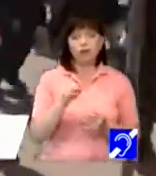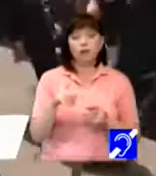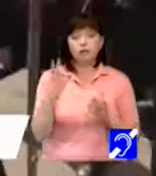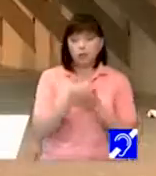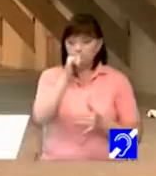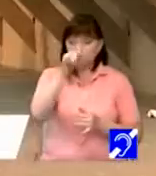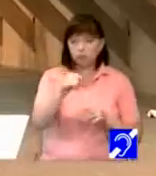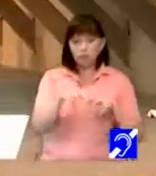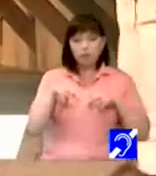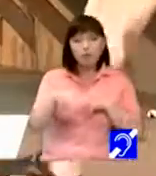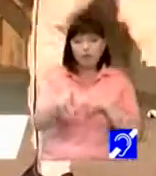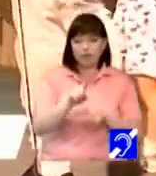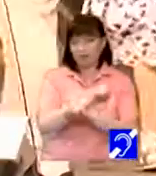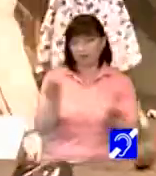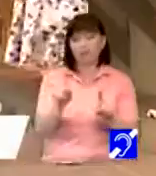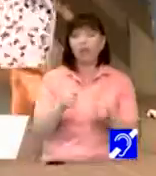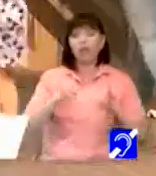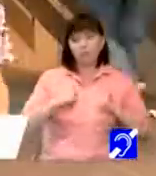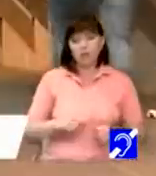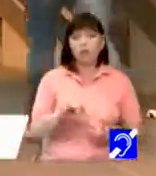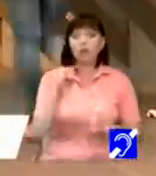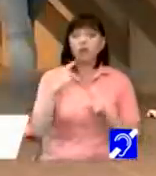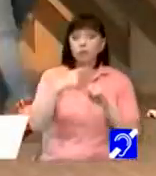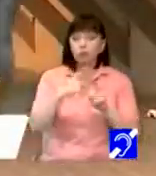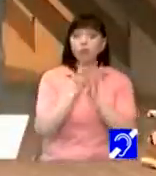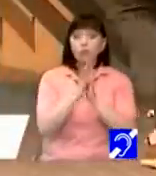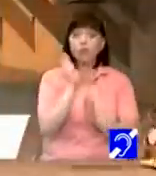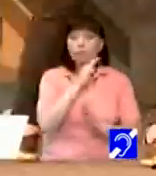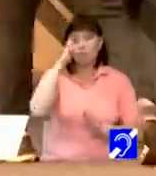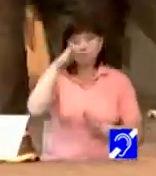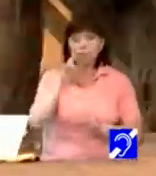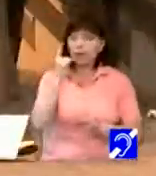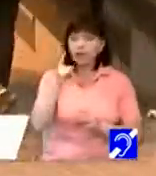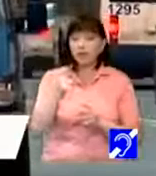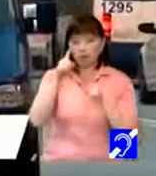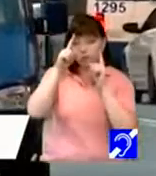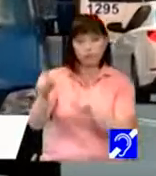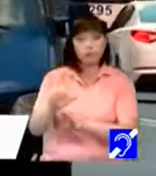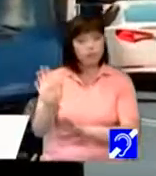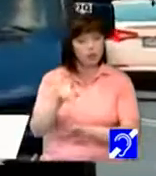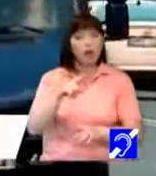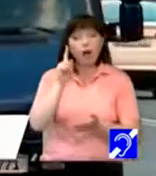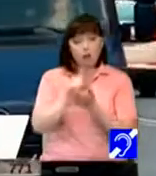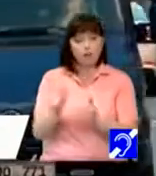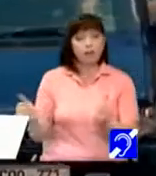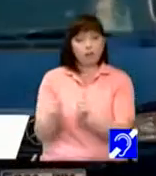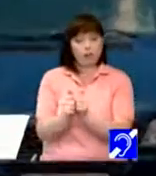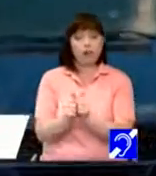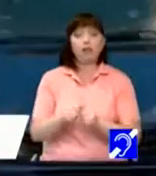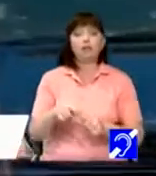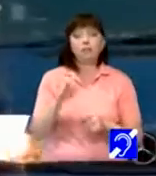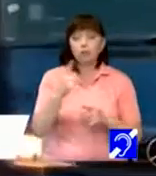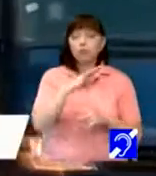de acces. Viorel Ciornăuțeanu a îndemnat părinții să nu-și lase copiii fără supraveghere, deoarece în ultima perioadă a crescut